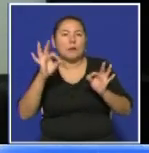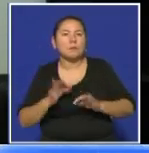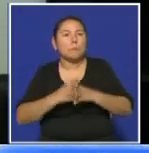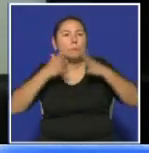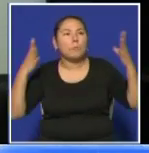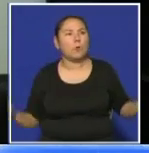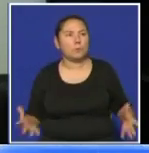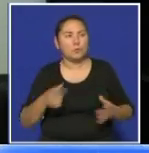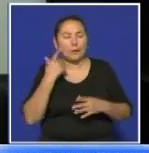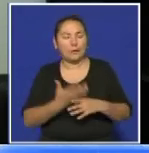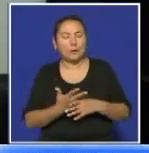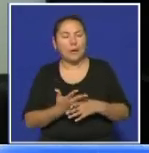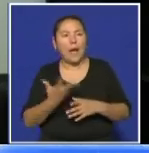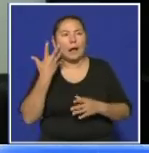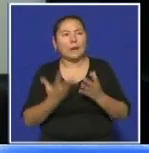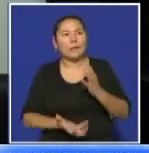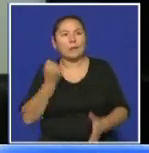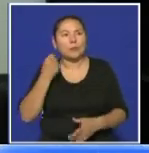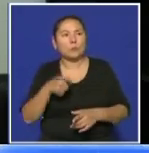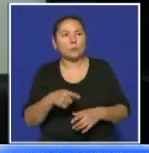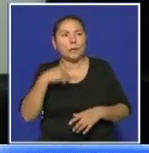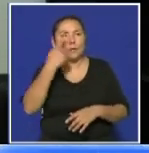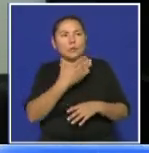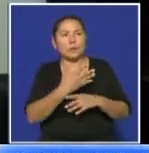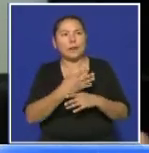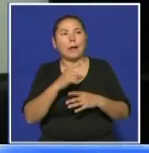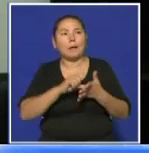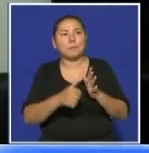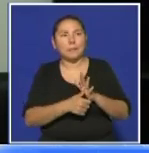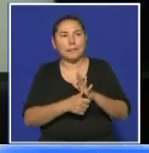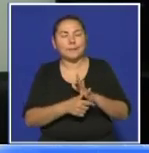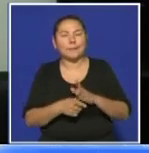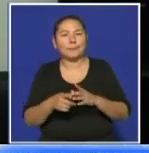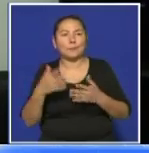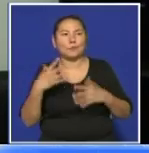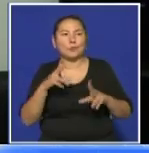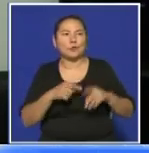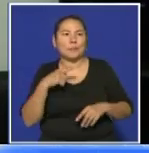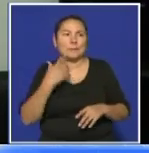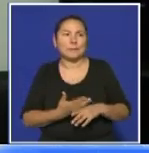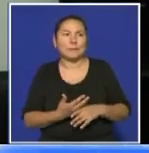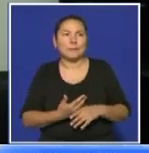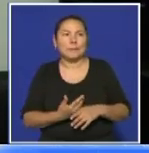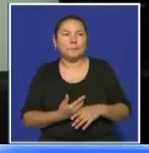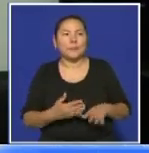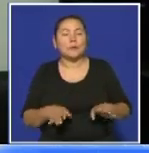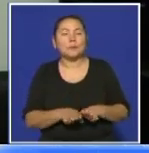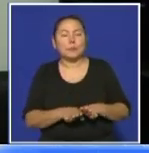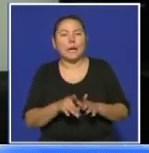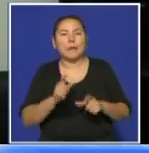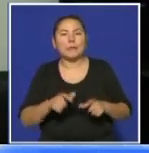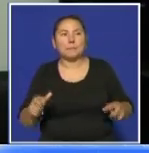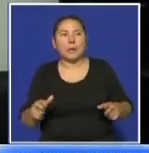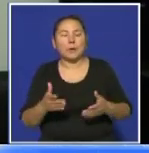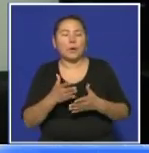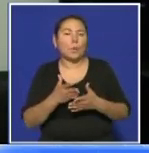шарт орындалғаннан кейін, ақшаны алғаннан кейін, бірақ ол личный кабинетте болады. Одан уже көшіріп алу керек әрине. Сонда бірақ адам оқиды,